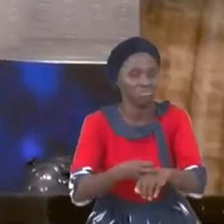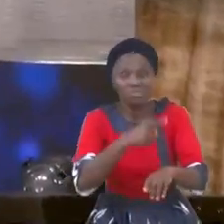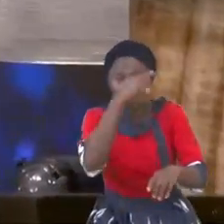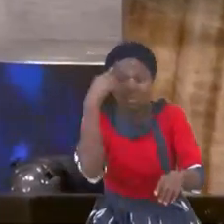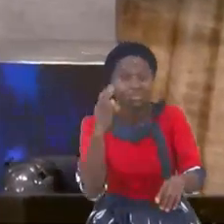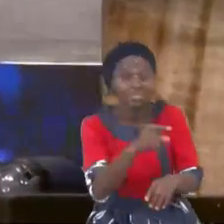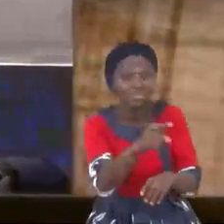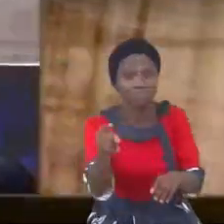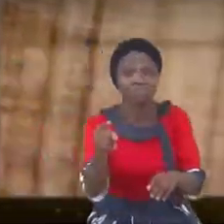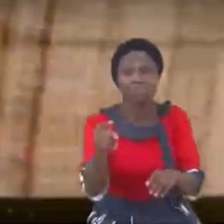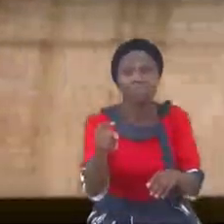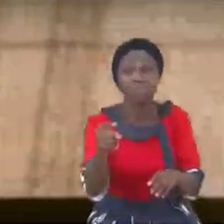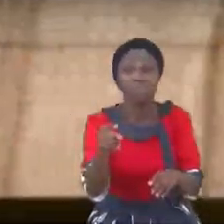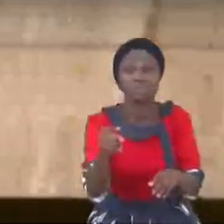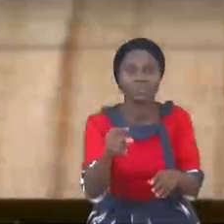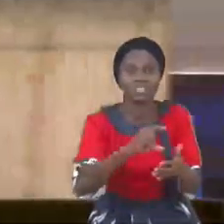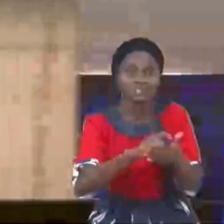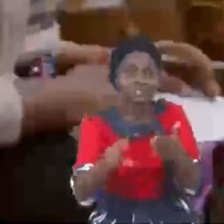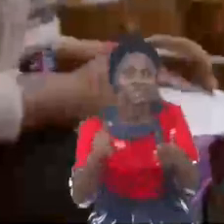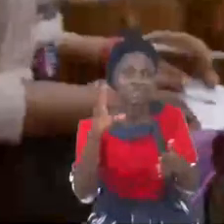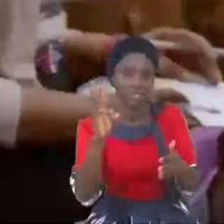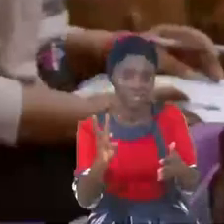vous. Verset 6.